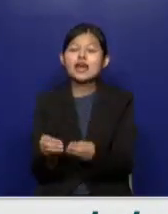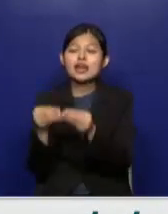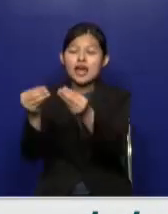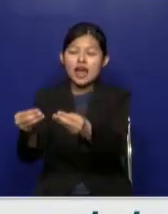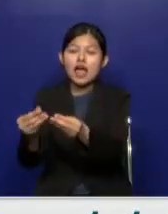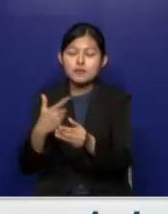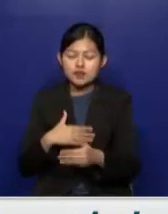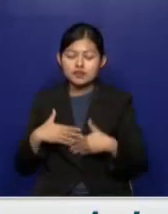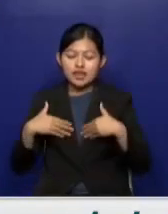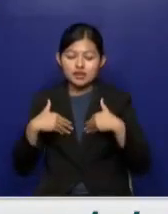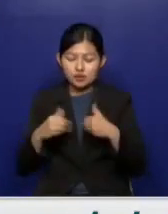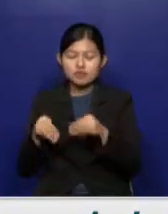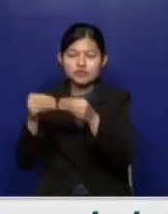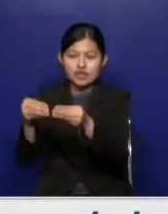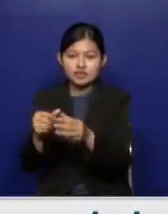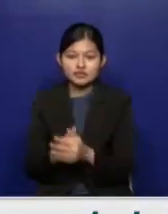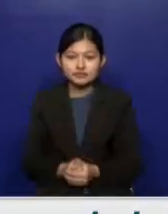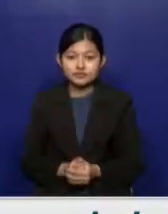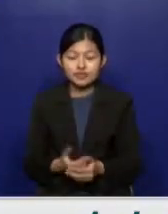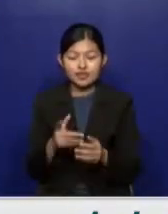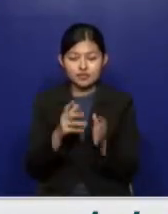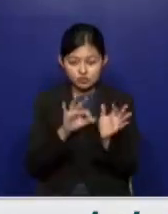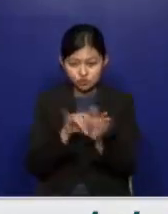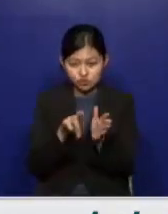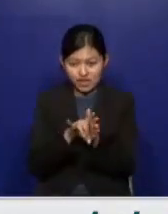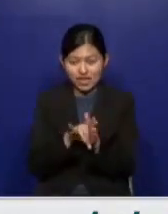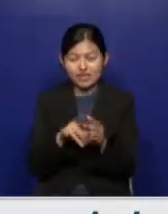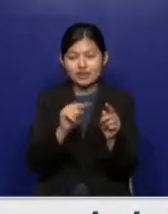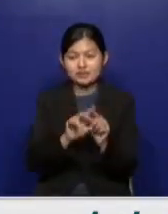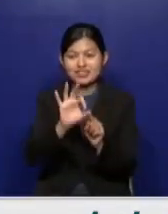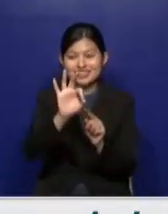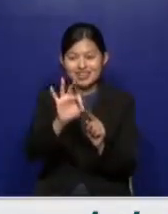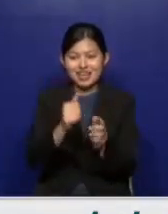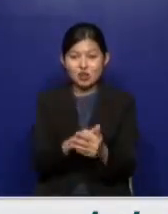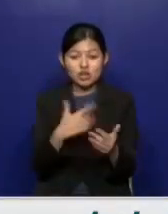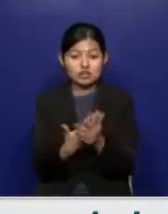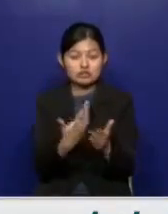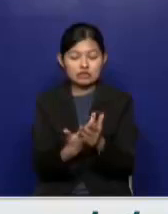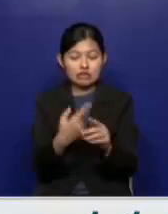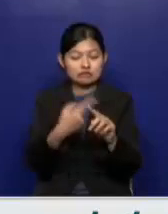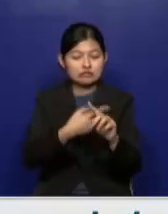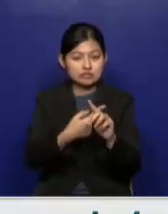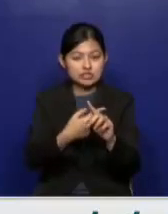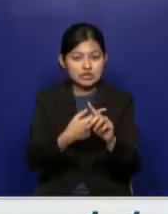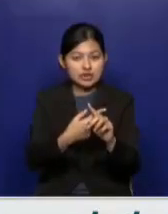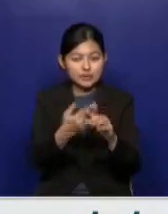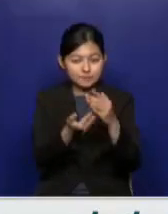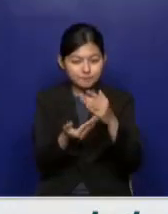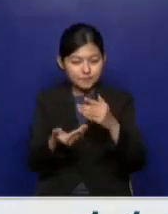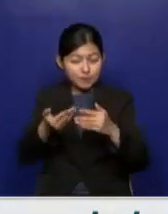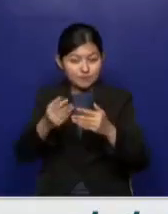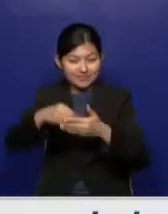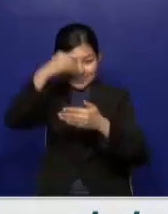สุดท้ายนะครับผมขออภิปรายในอนุที่9เงินเลื่อนเงินเดือนและเงินปรับวุฒิข้าราช